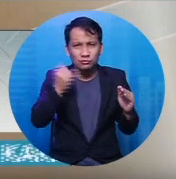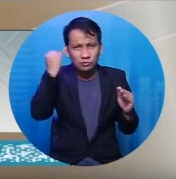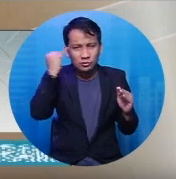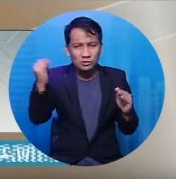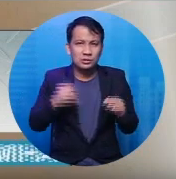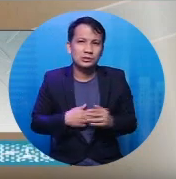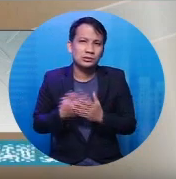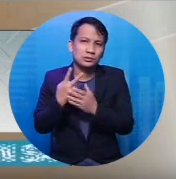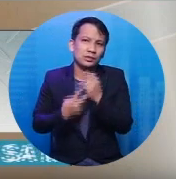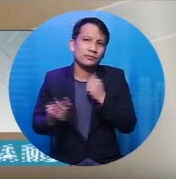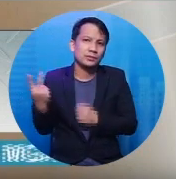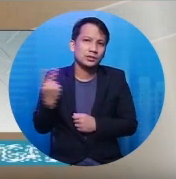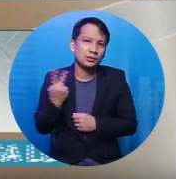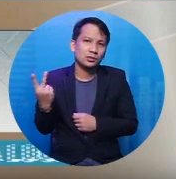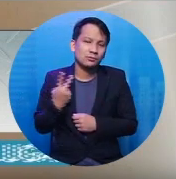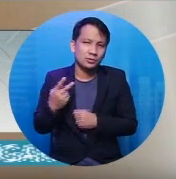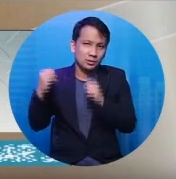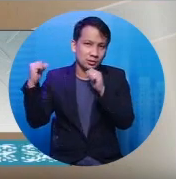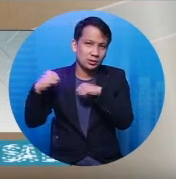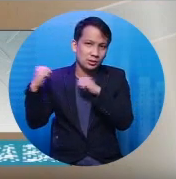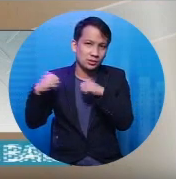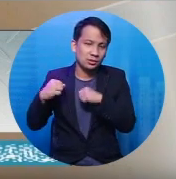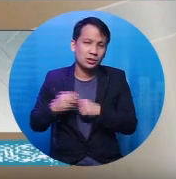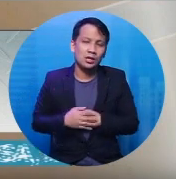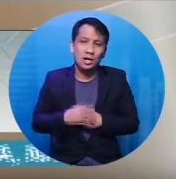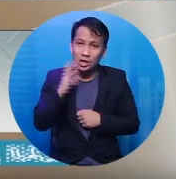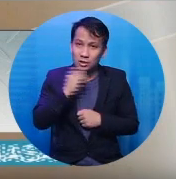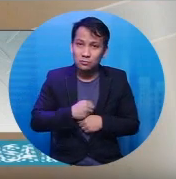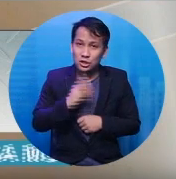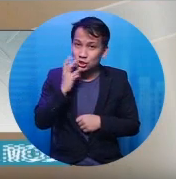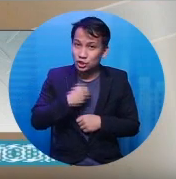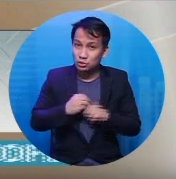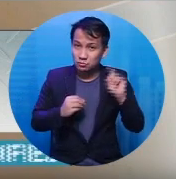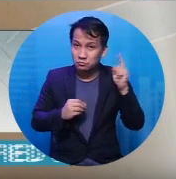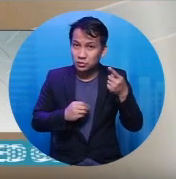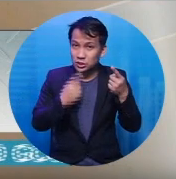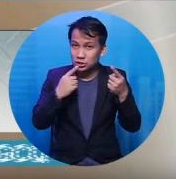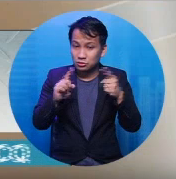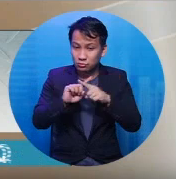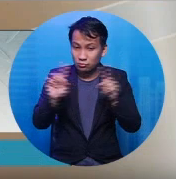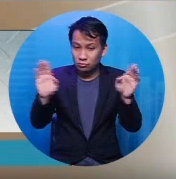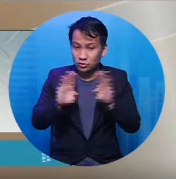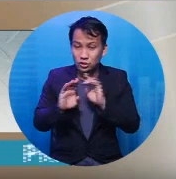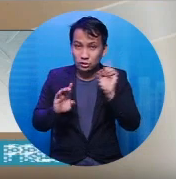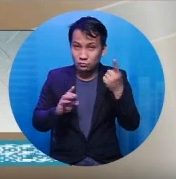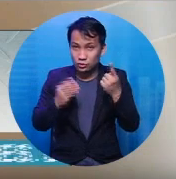Sa aming dalawa, napagkasunduan namin, idol. Kaya nga po, pero sino pong unang nag-open up?